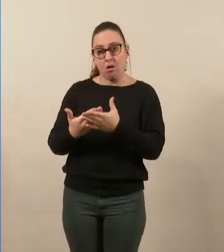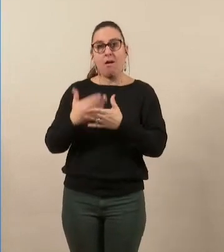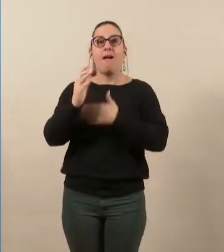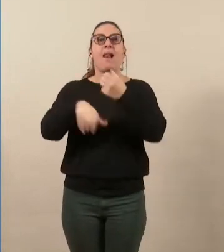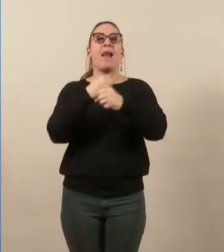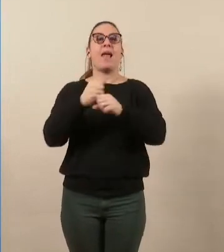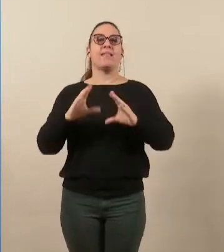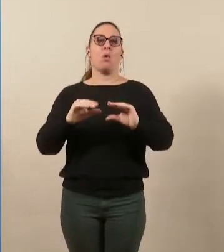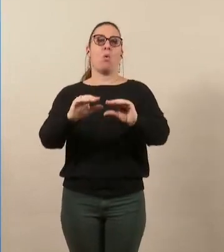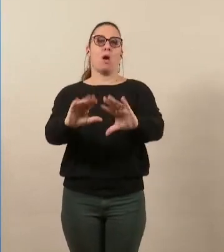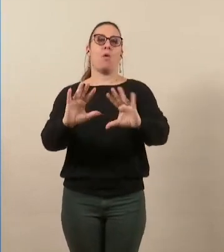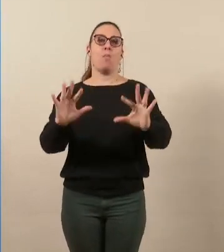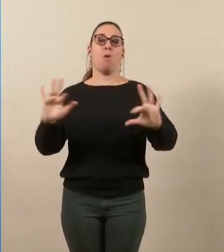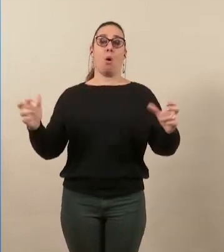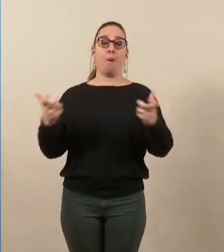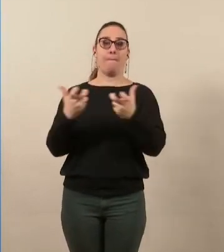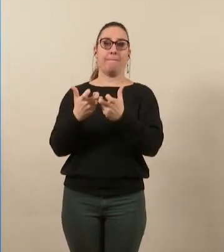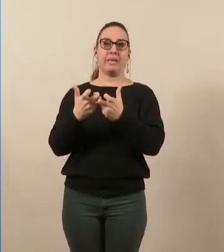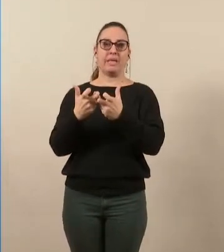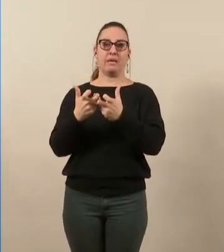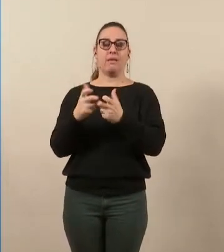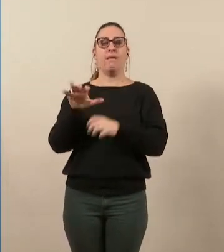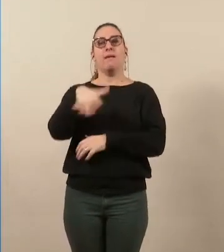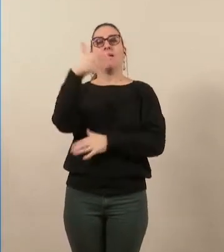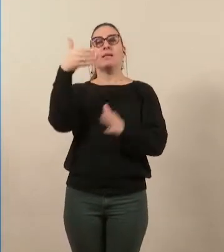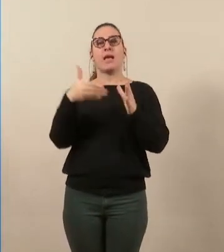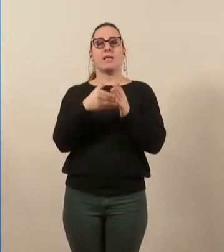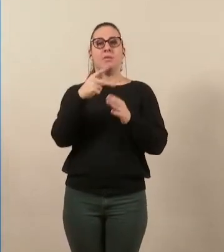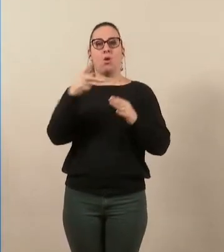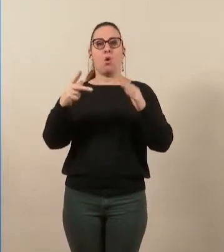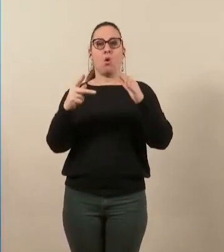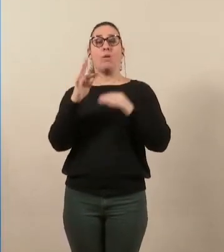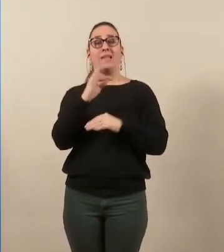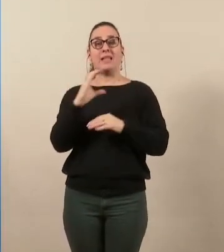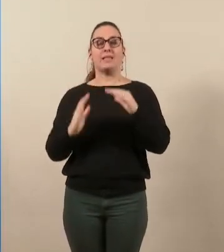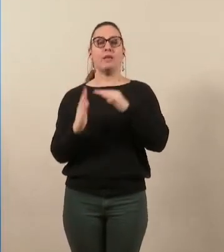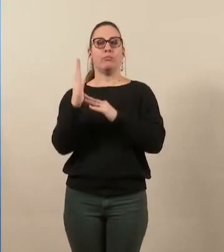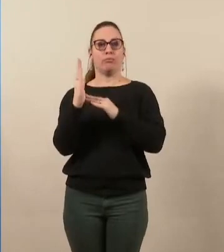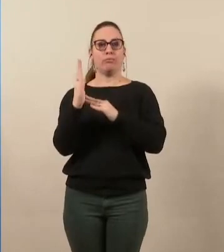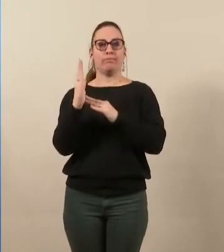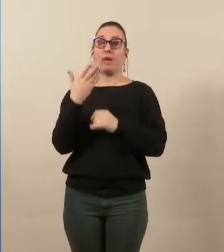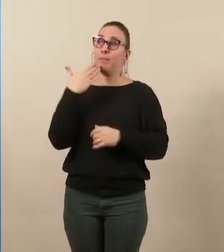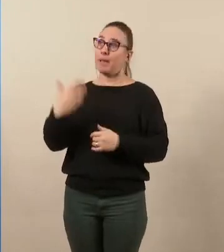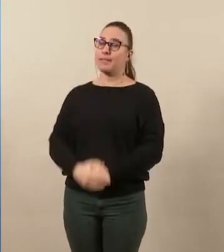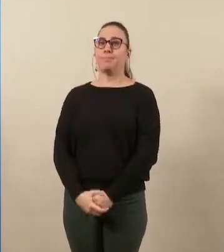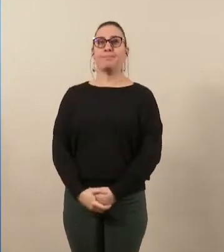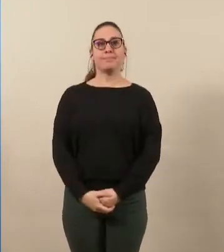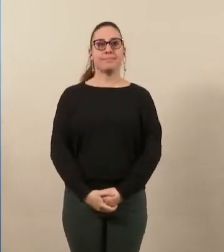d'application, le montant devra être supérieur à 15 000 euros TTC. Merci.